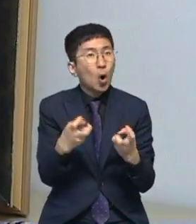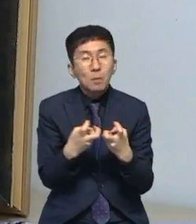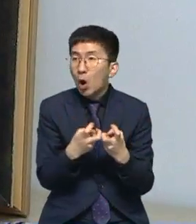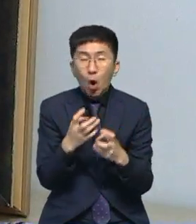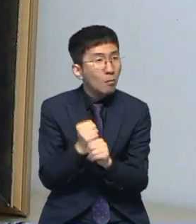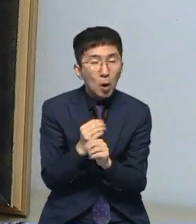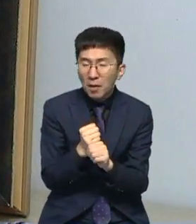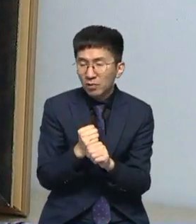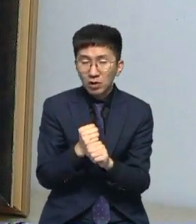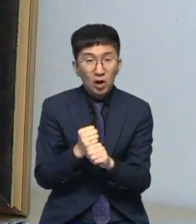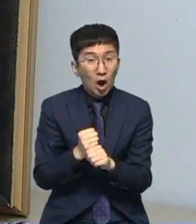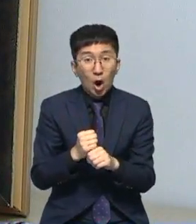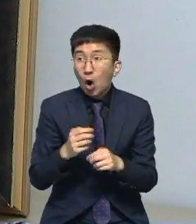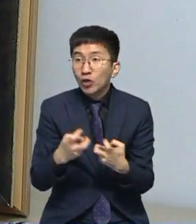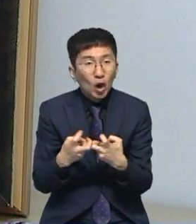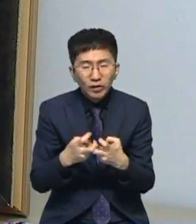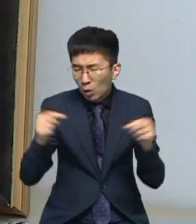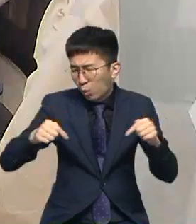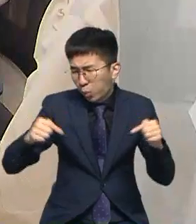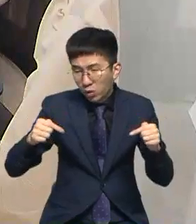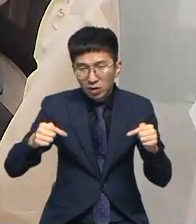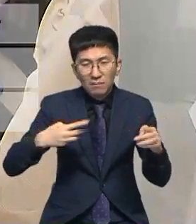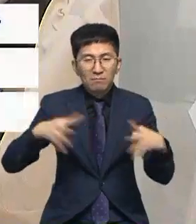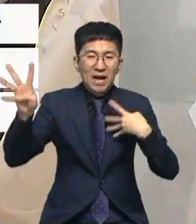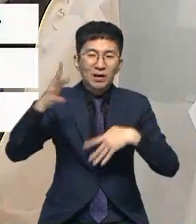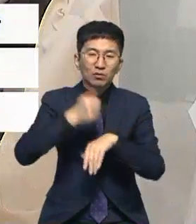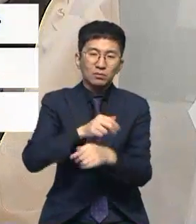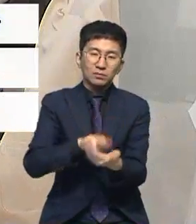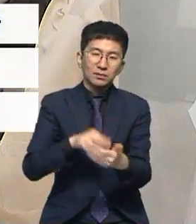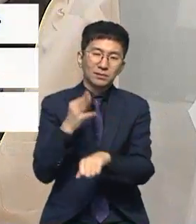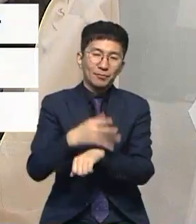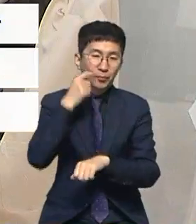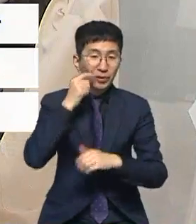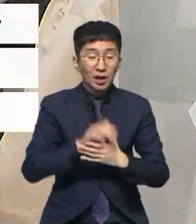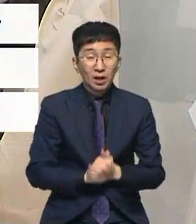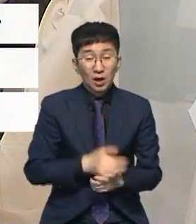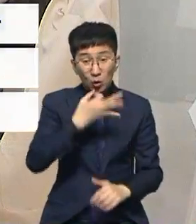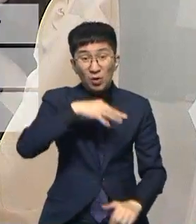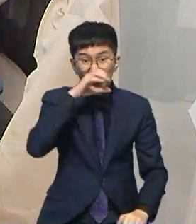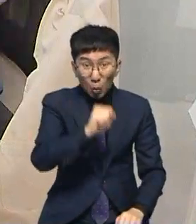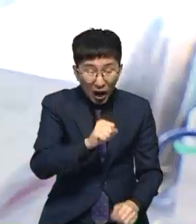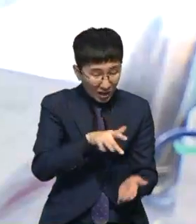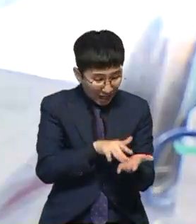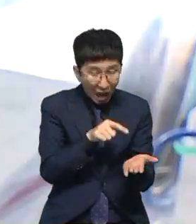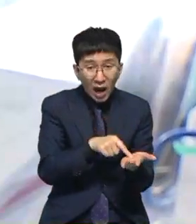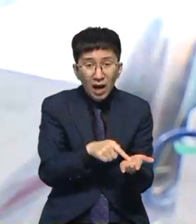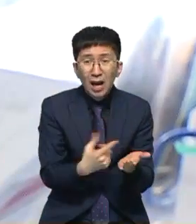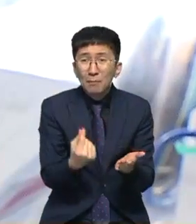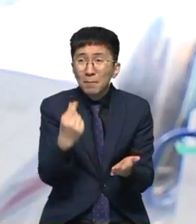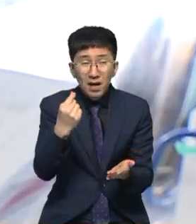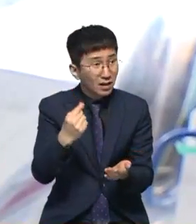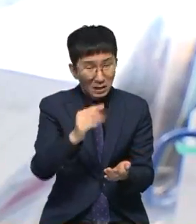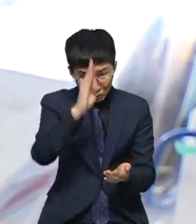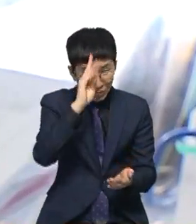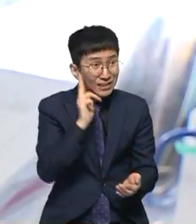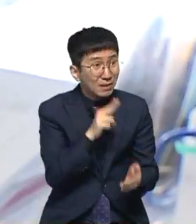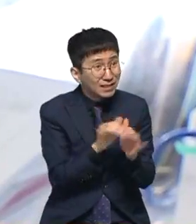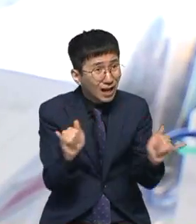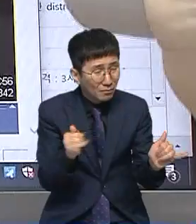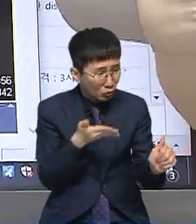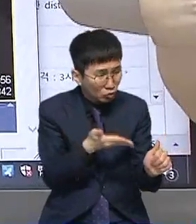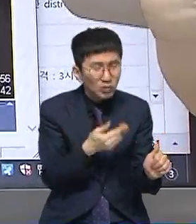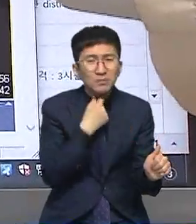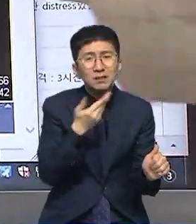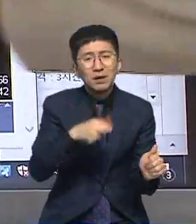늦어지면서 판매가 안 된 겁니다. 효과 좋은 치료제들은 한시가 급한 중증 환자에겐 너무